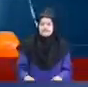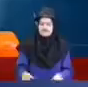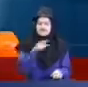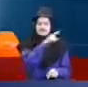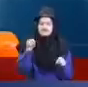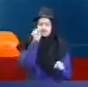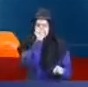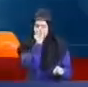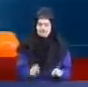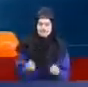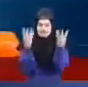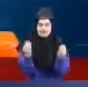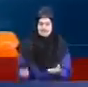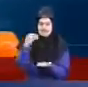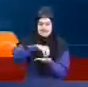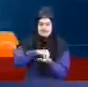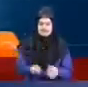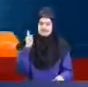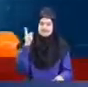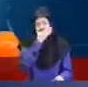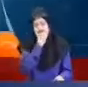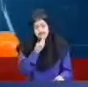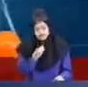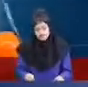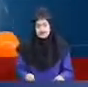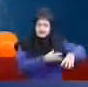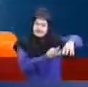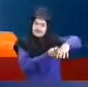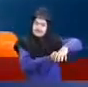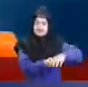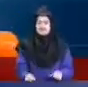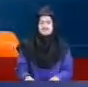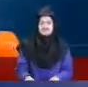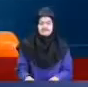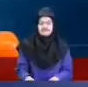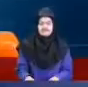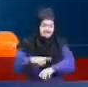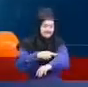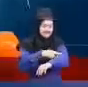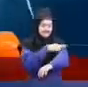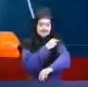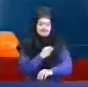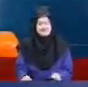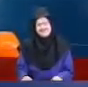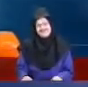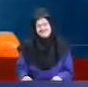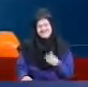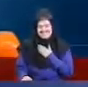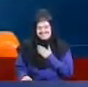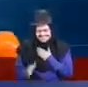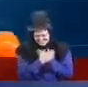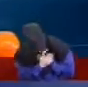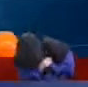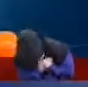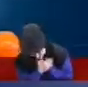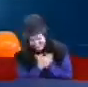ضمن اشاره به دنبلان خیش افزودند حاجی نهایتا دیگه پشمام. گوسفندان این موجودات با